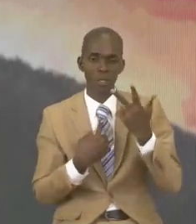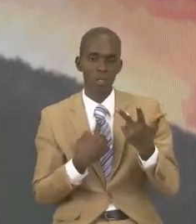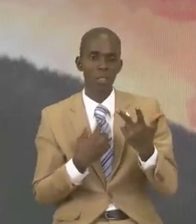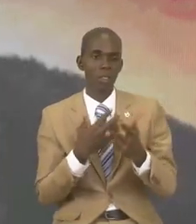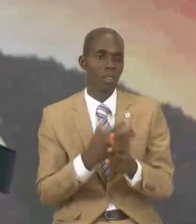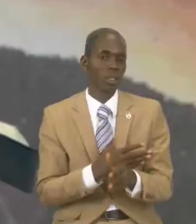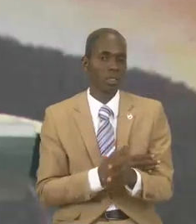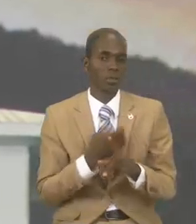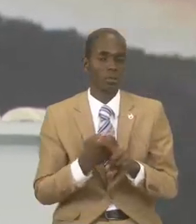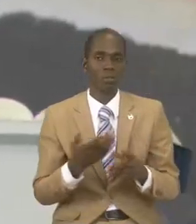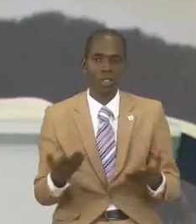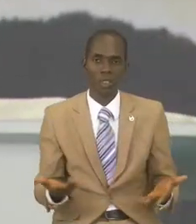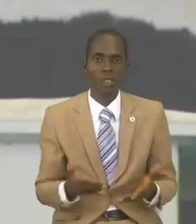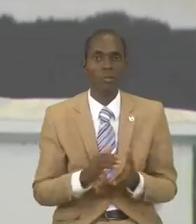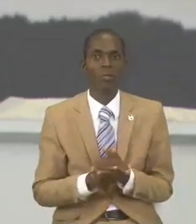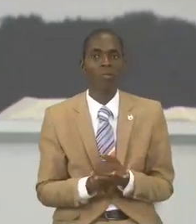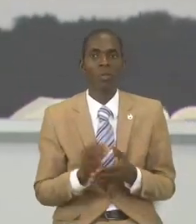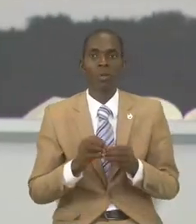Trois éléments. Premièrement,